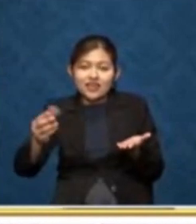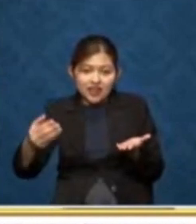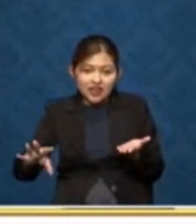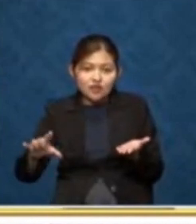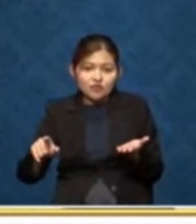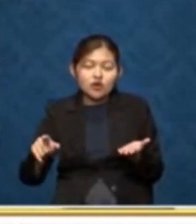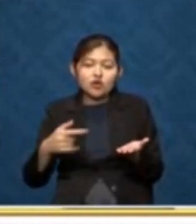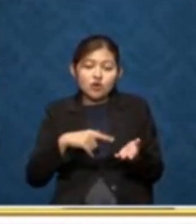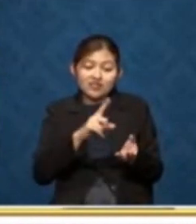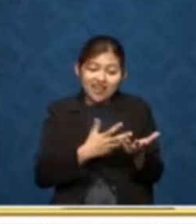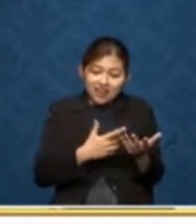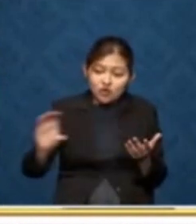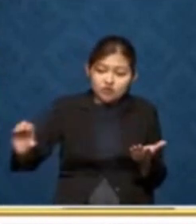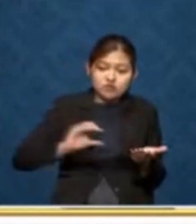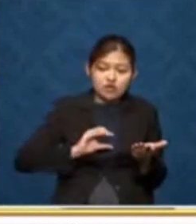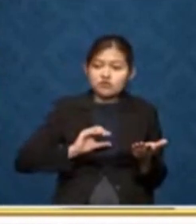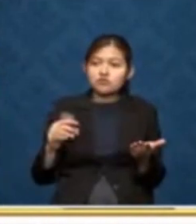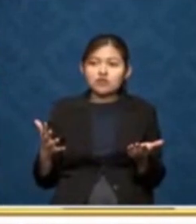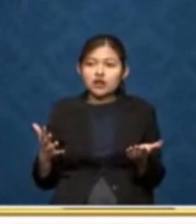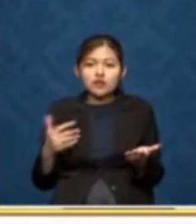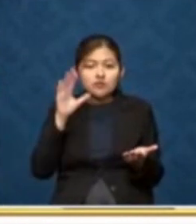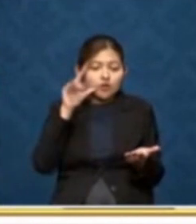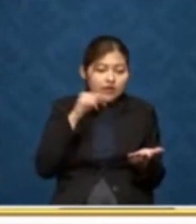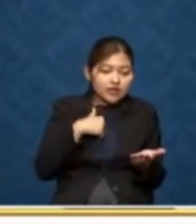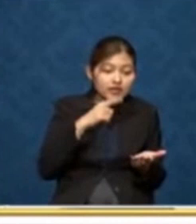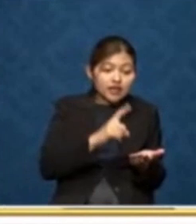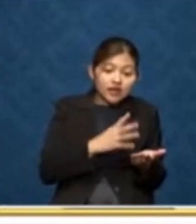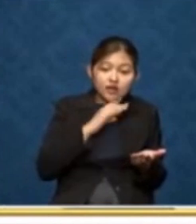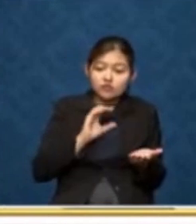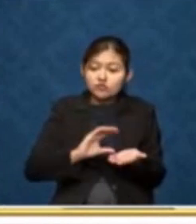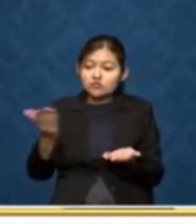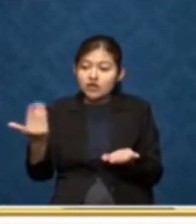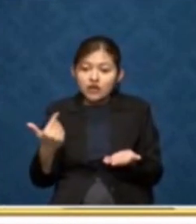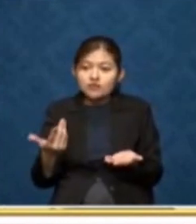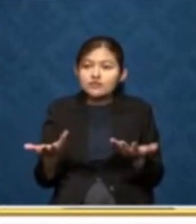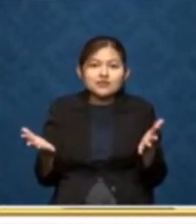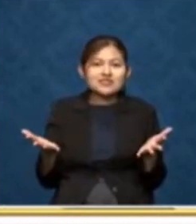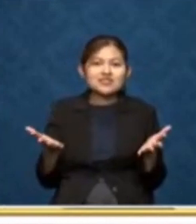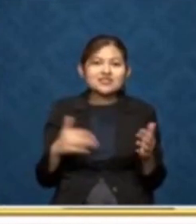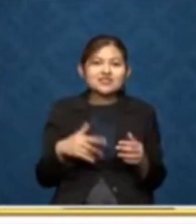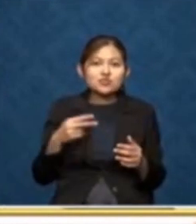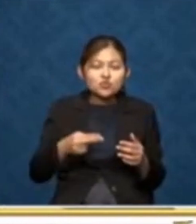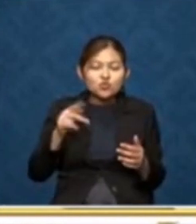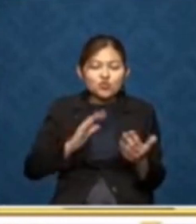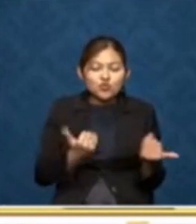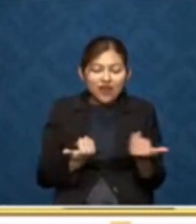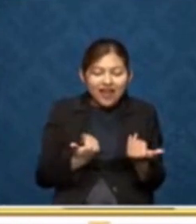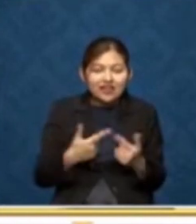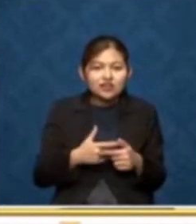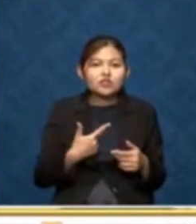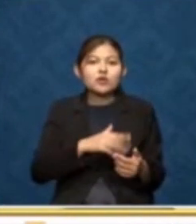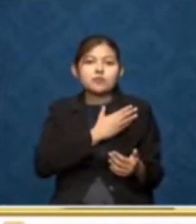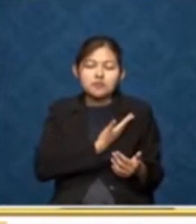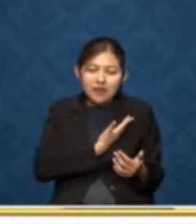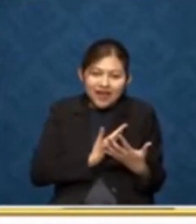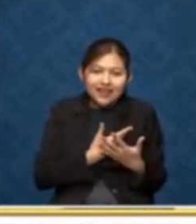การีที่เสียชีวิตได้ลูกๆก็ต้องรับภาระแทนนี่คือหนึ่งในที่ทำให้เกิดปัญหาหนี้สินครัวเรือนครับและปัญหาต่อม